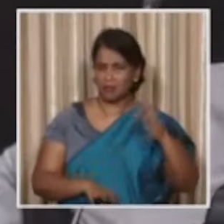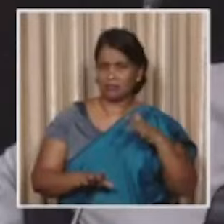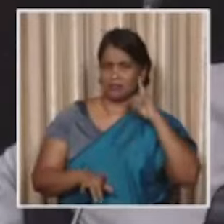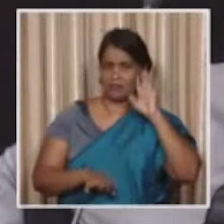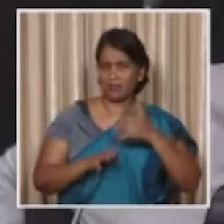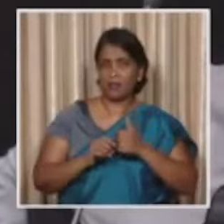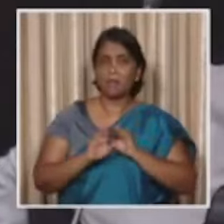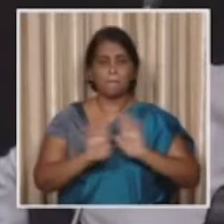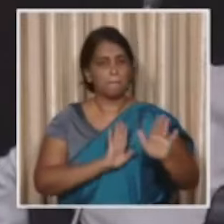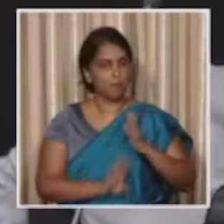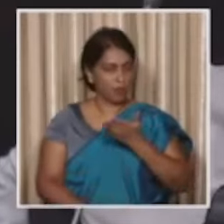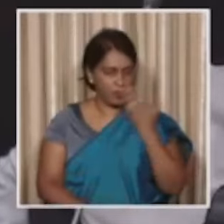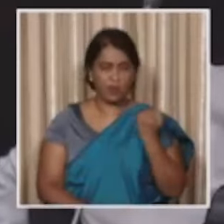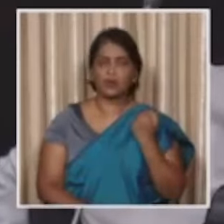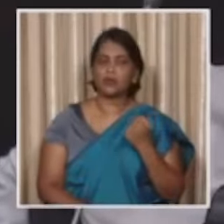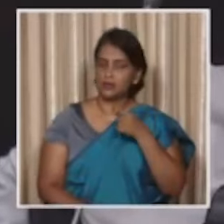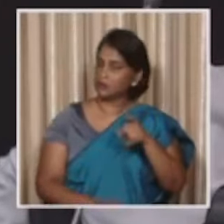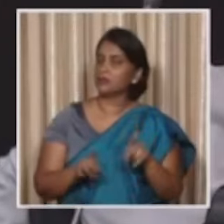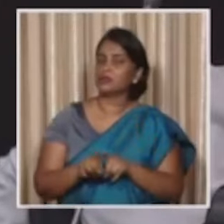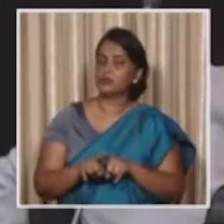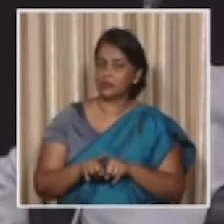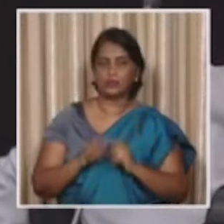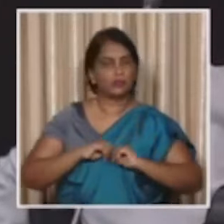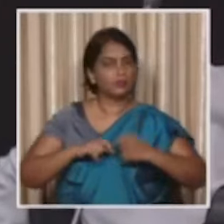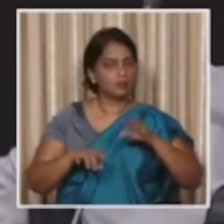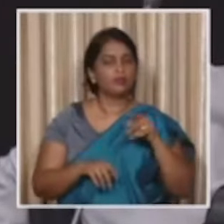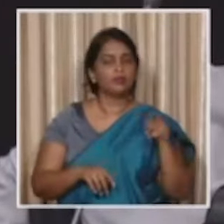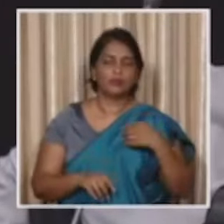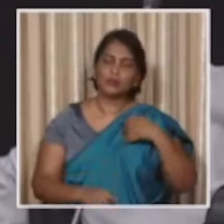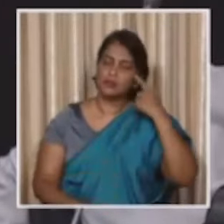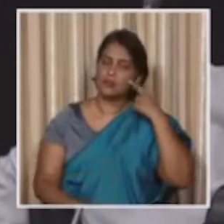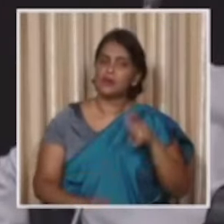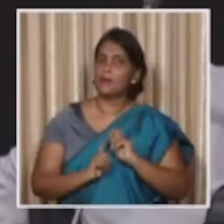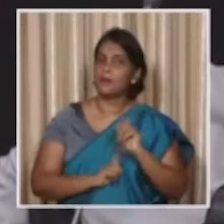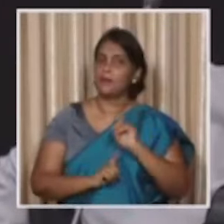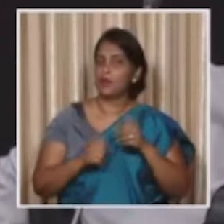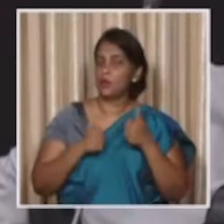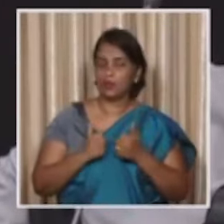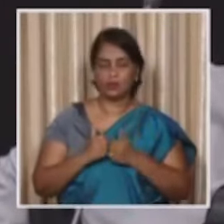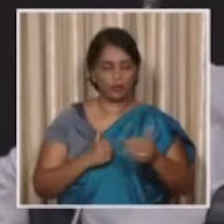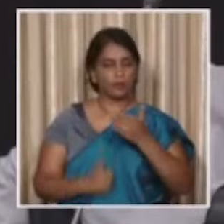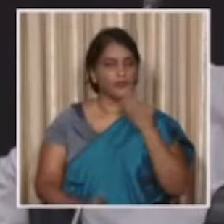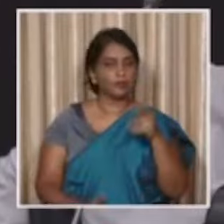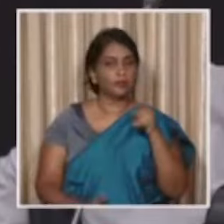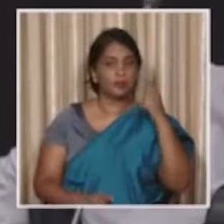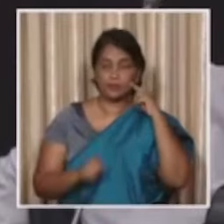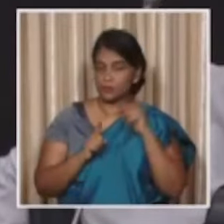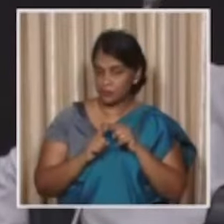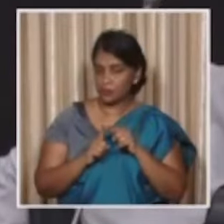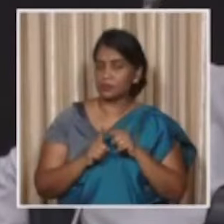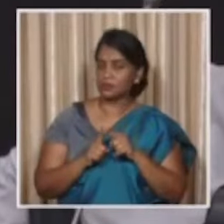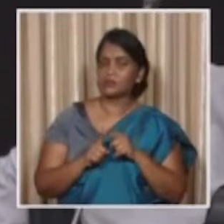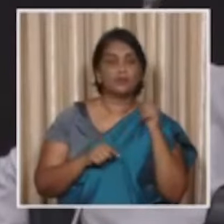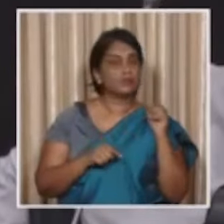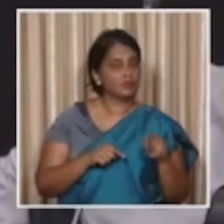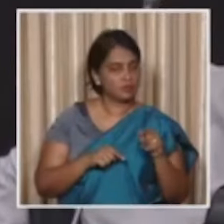නම් ඒ වළක්වන්න බලය තියෙනවා. ඒ නිසා ඒ වගේ කටයුතු කරොත් මම හිතන්නේ අපිට පාර්ලිමේන්තුව හොඳ තත්යකට ගේන්න පුළුවන්. මේ සිද්ධිය දිහා බැලුවොත්